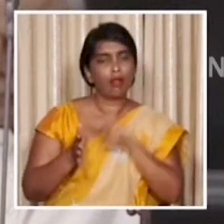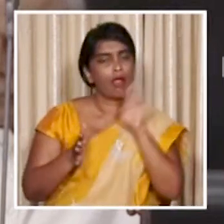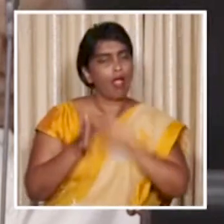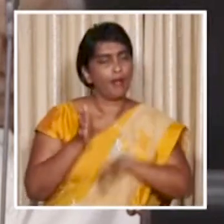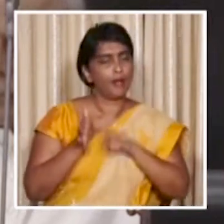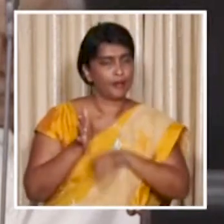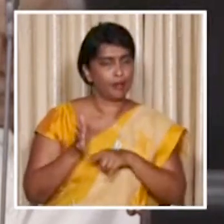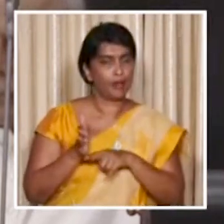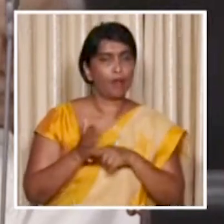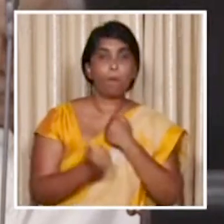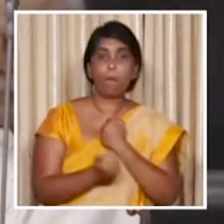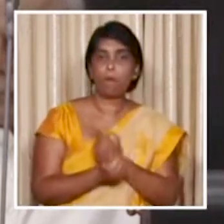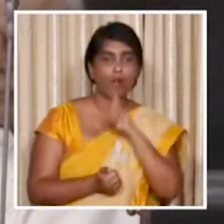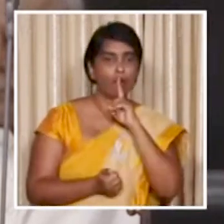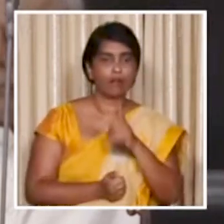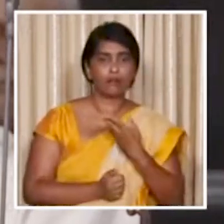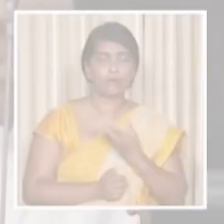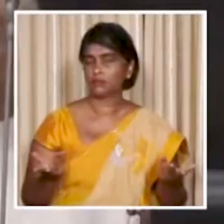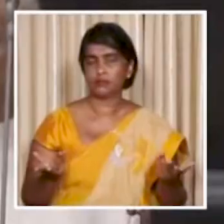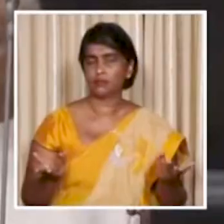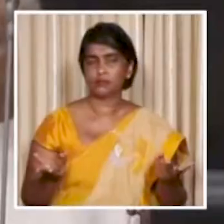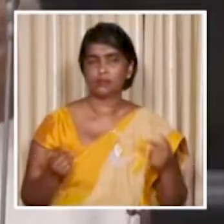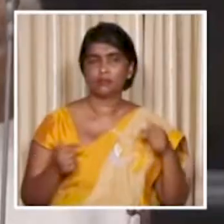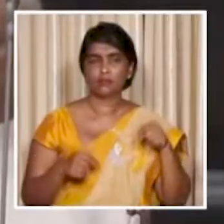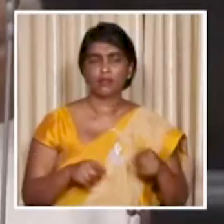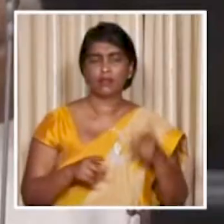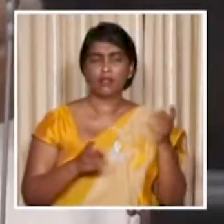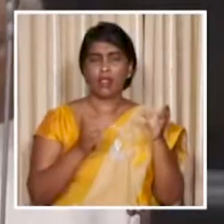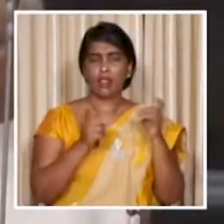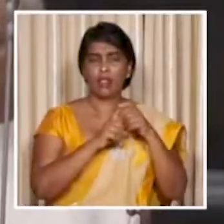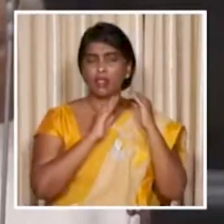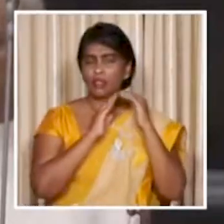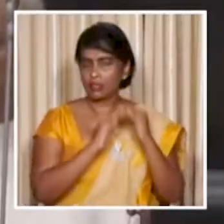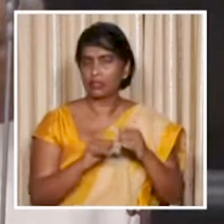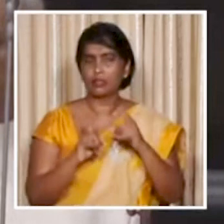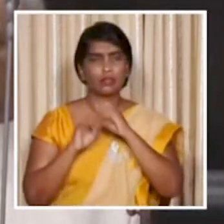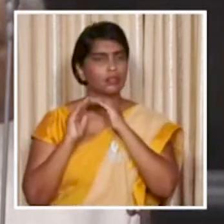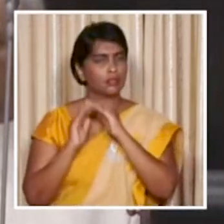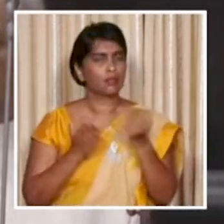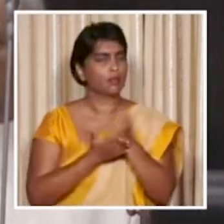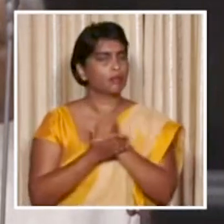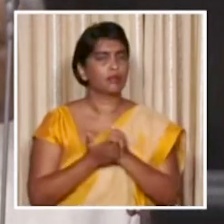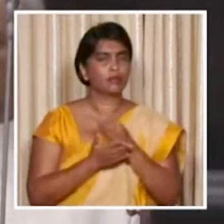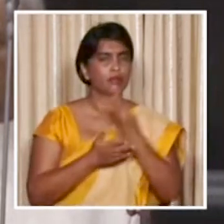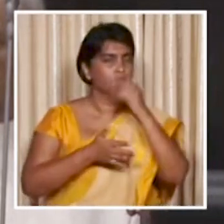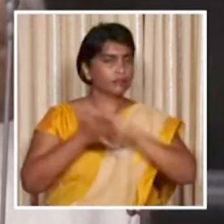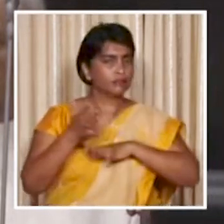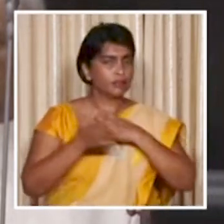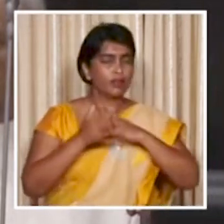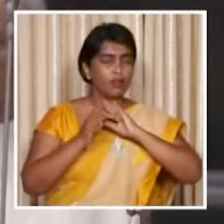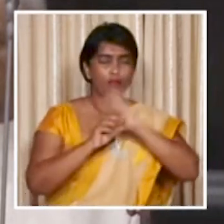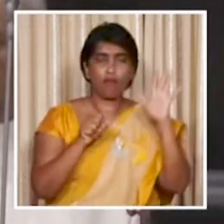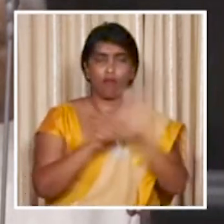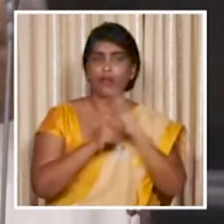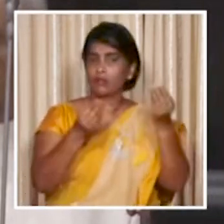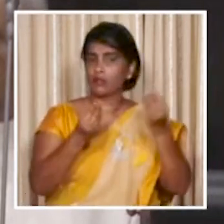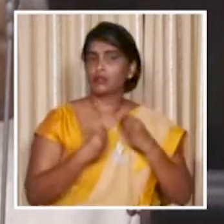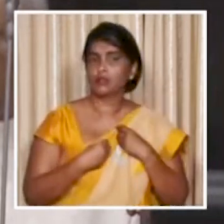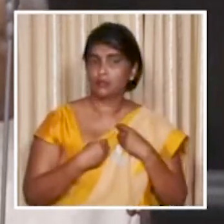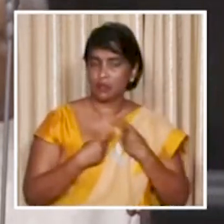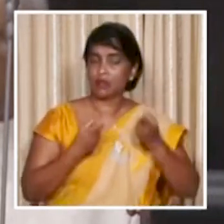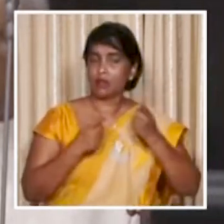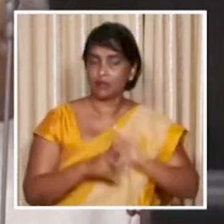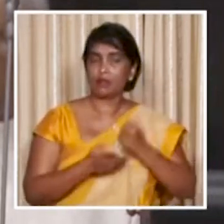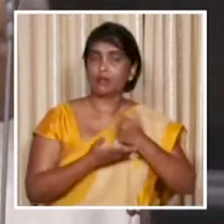තියෙනවා පොලිසිය කියනවා අපිට වැඩියෙන් ඕන කියලා. අනික් දෙපාර්තමේන්තු වලින් සම්පූර්ණ ඇස්තමේන්තුවක් කියුවේ නැහැ. ඊළඟ එකේ